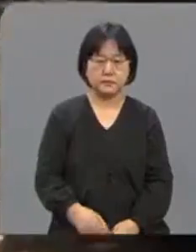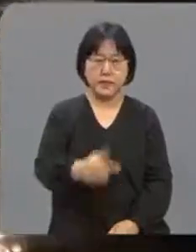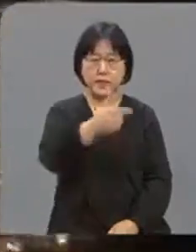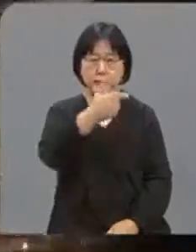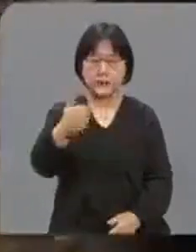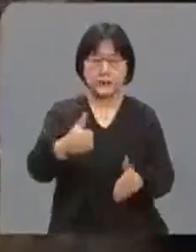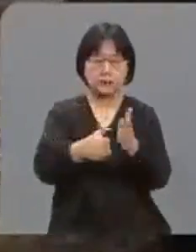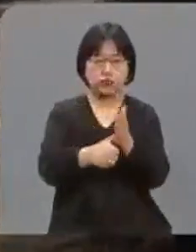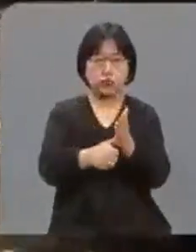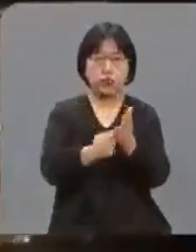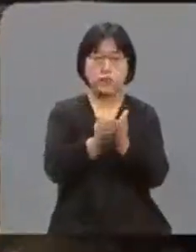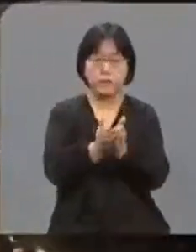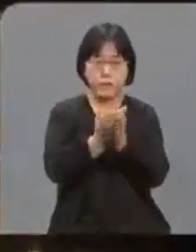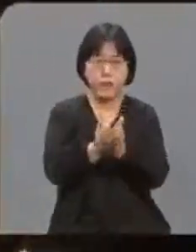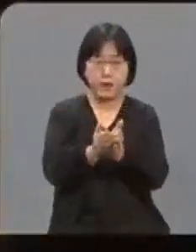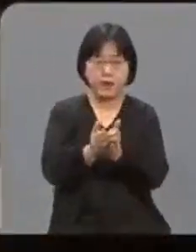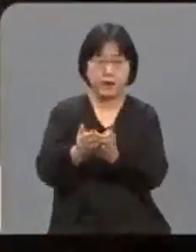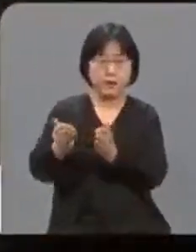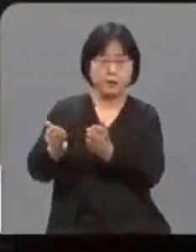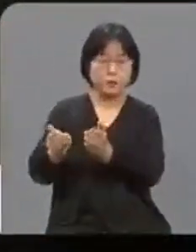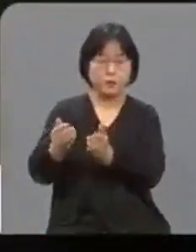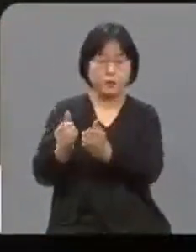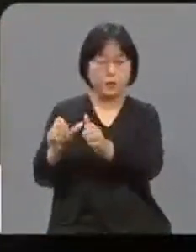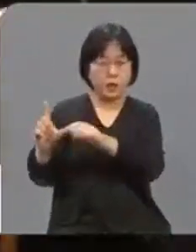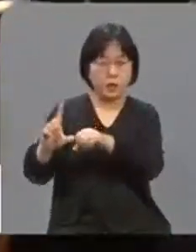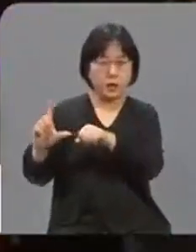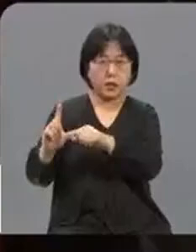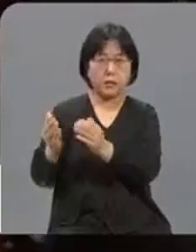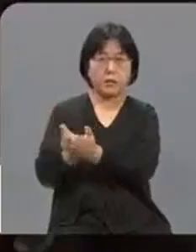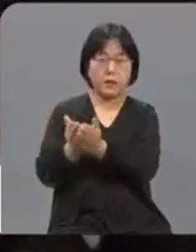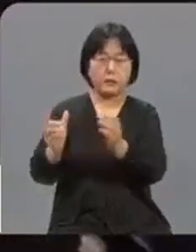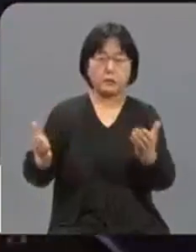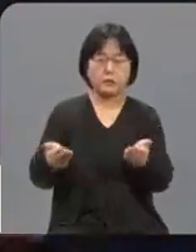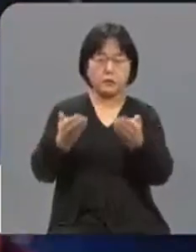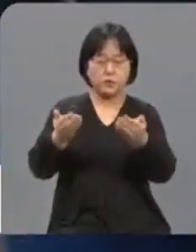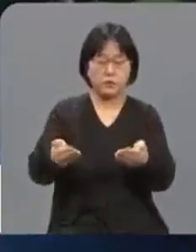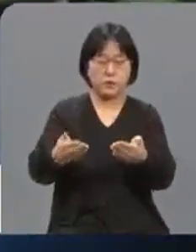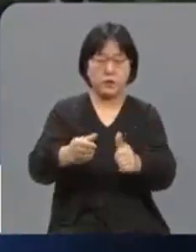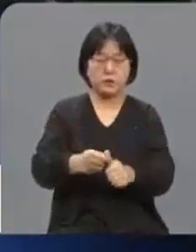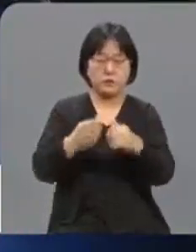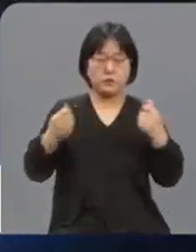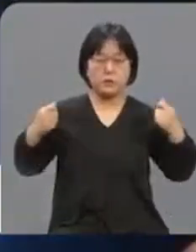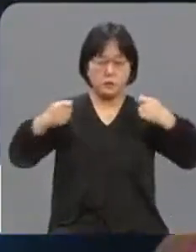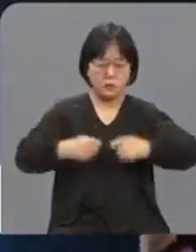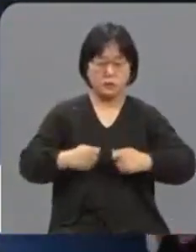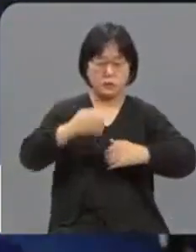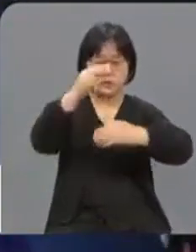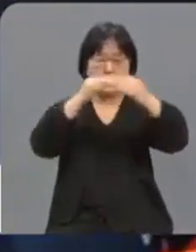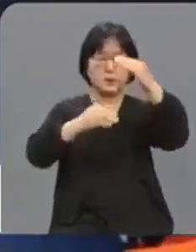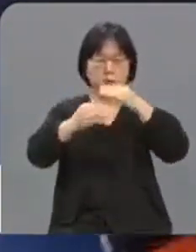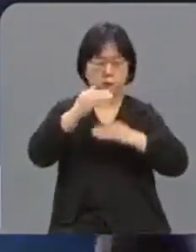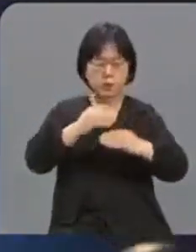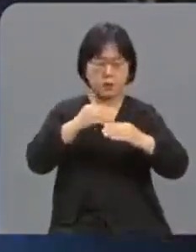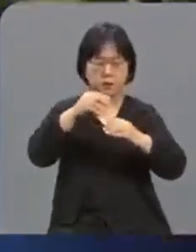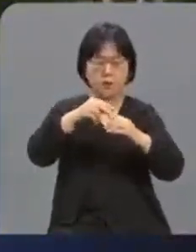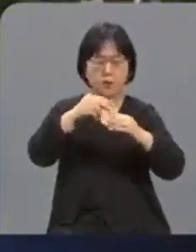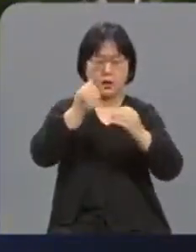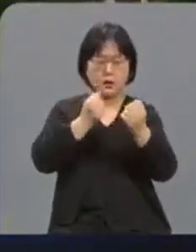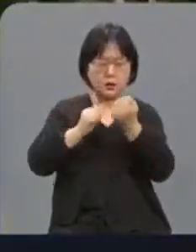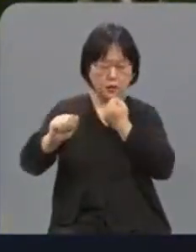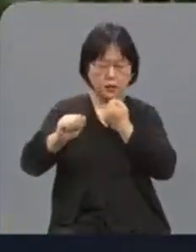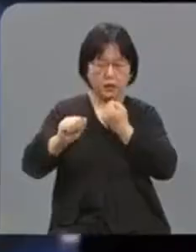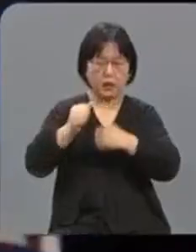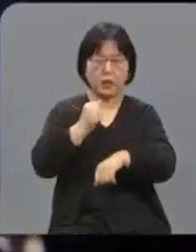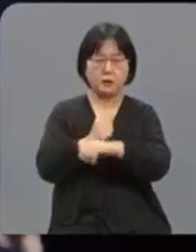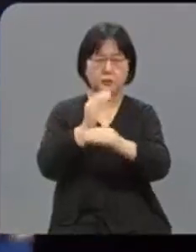대형 화물선 두 척이 어두운 바다 위에 멈춰 있습니다. 구명조끼를 입은 사람들은 사다리를 타고 화물선 아래로